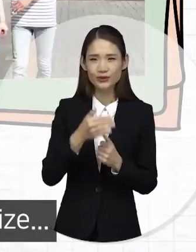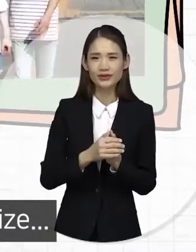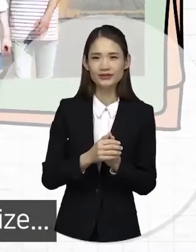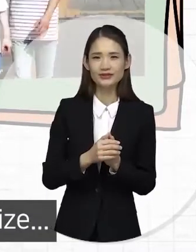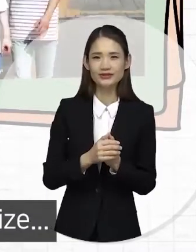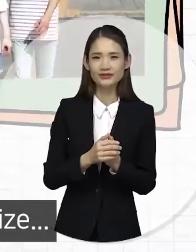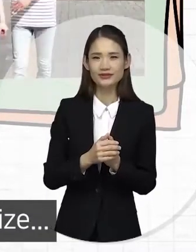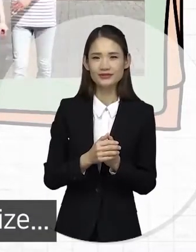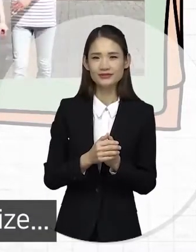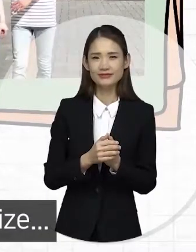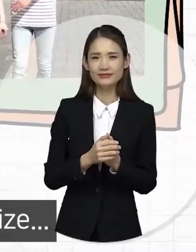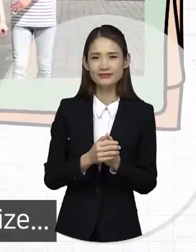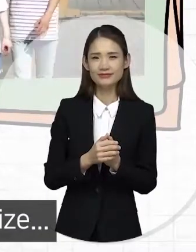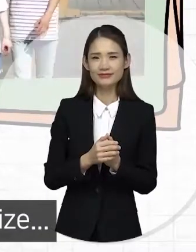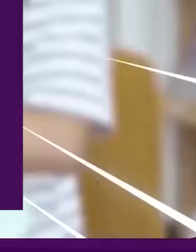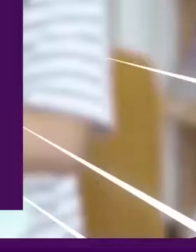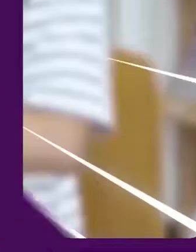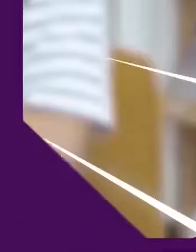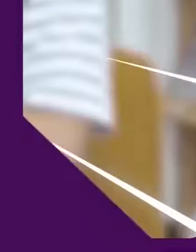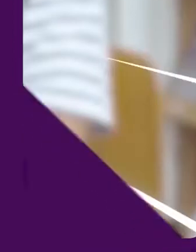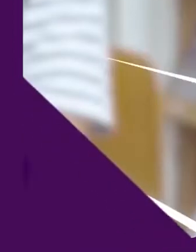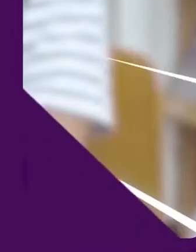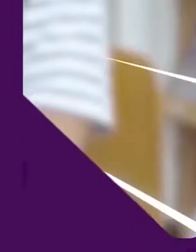죄송해서 내가 아까부터 그랬거든.